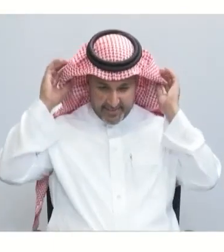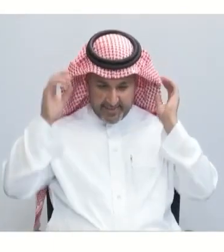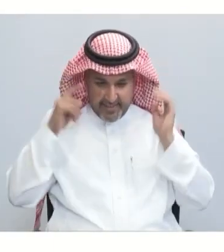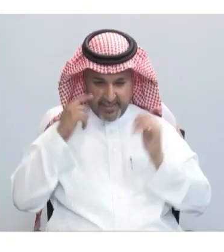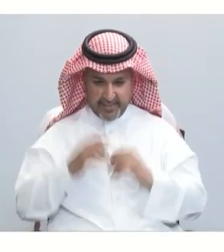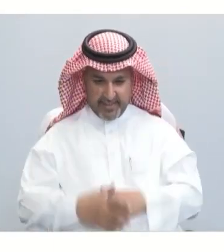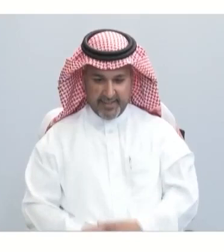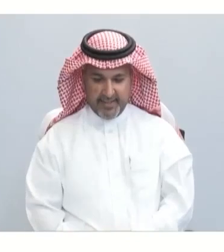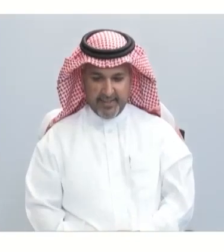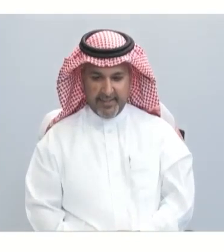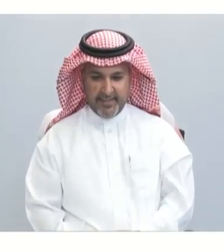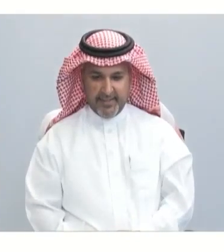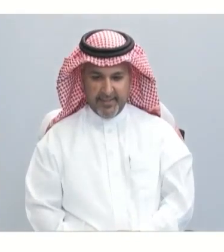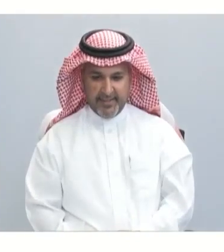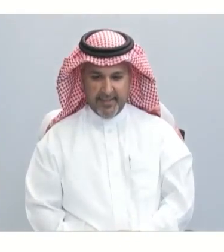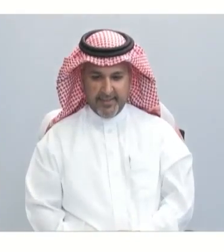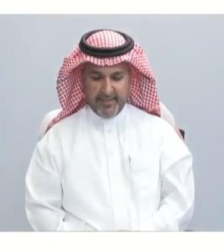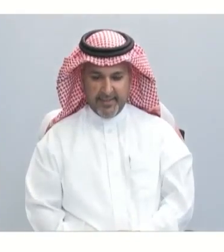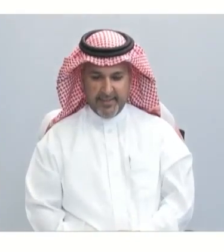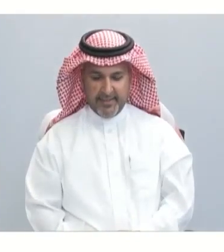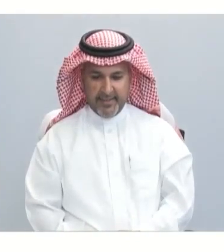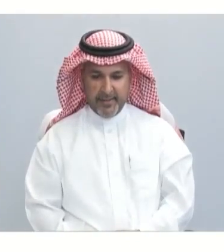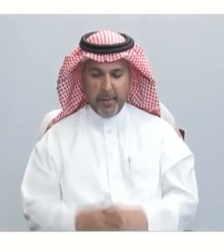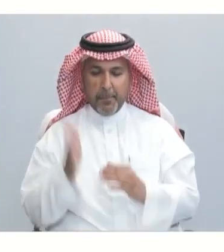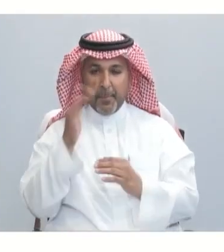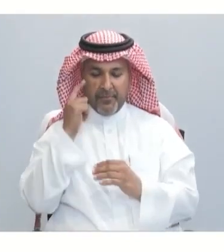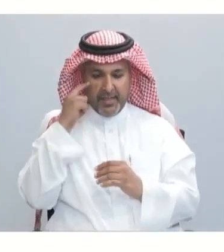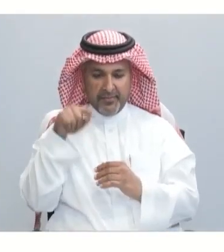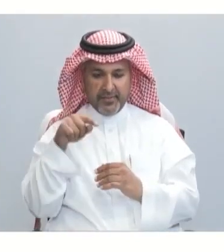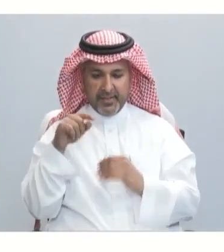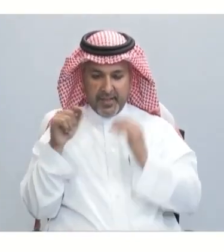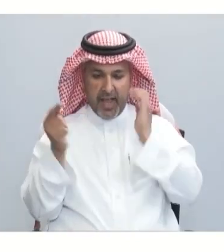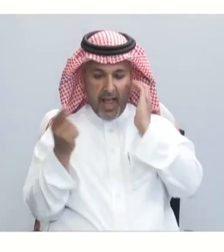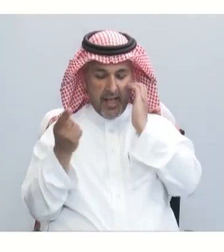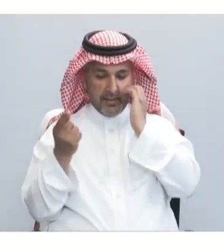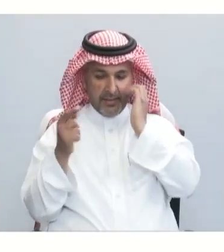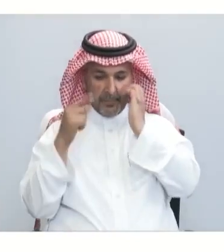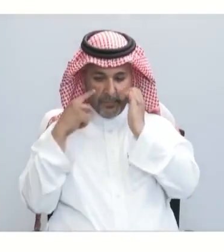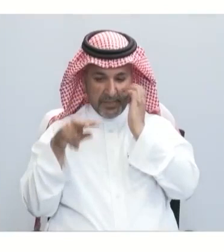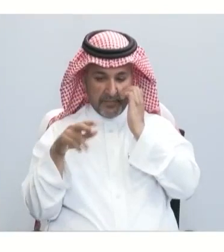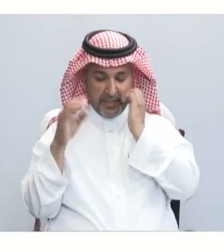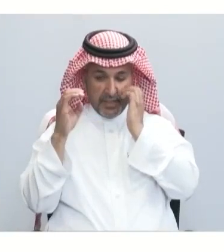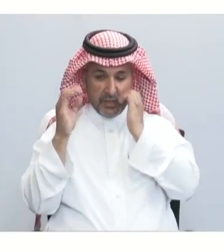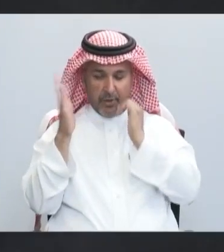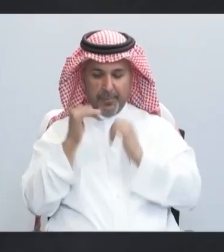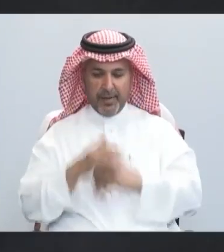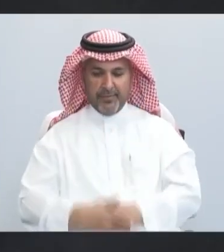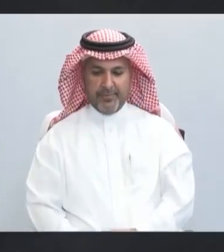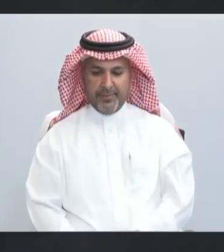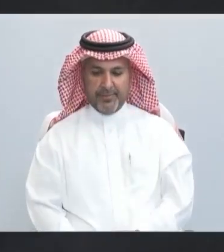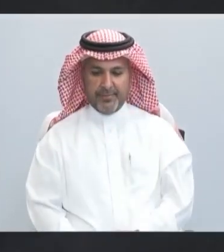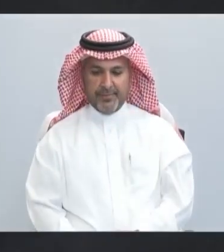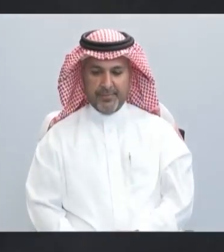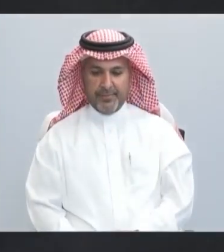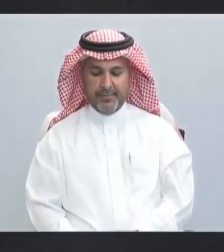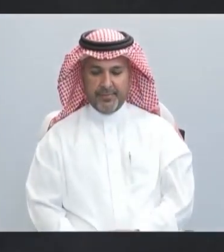الاعداد اللي يقب قبلها الجذر لكنها لم تحقق المتباينه نحن نراعي الاعداد اللي يقبلها الجذر مع الاعداد